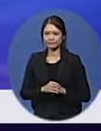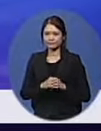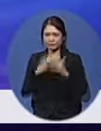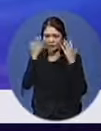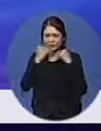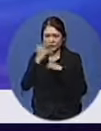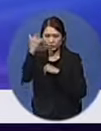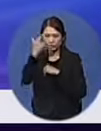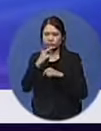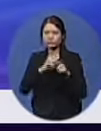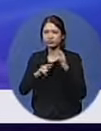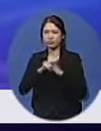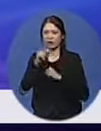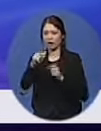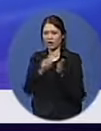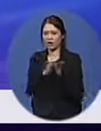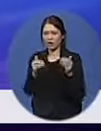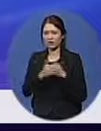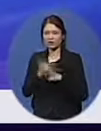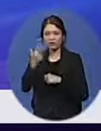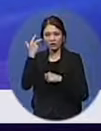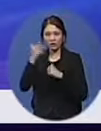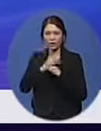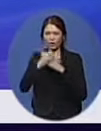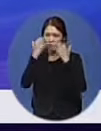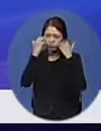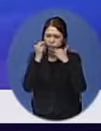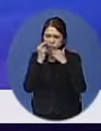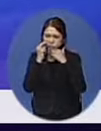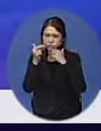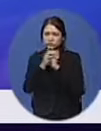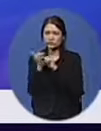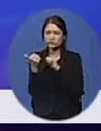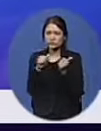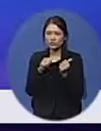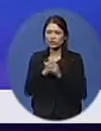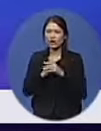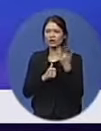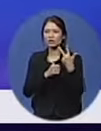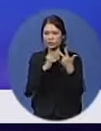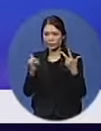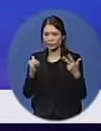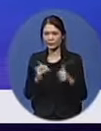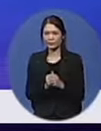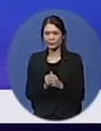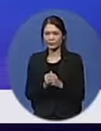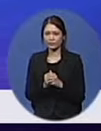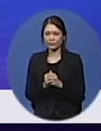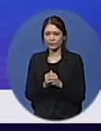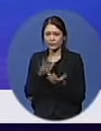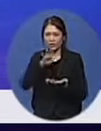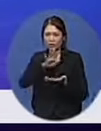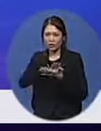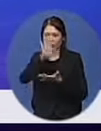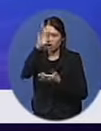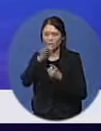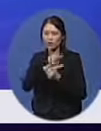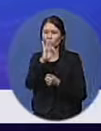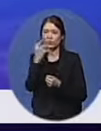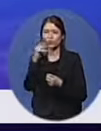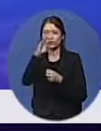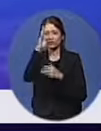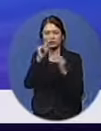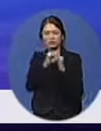본격적인 불볕더위가 시작된 지난주 폭염으로 인해 숨진 사람이 7명에 달했습니다. 열사병 등의 온열